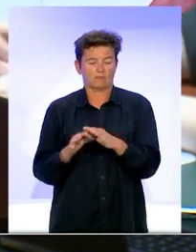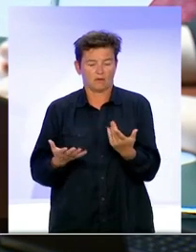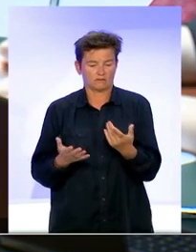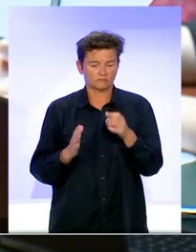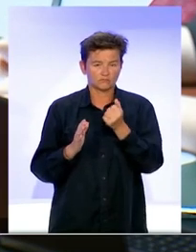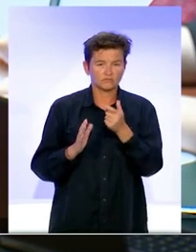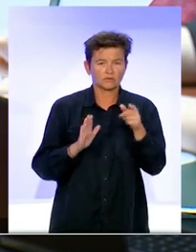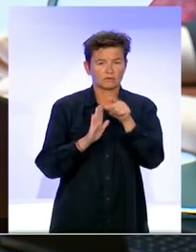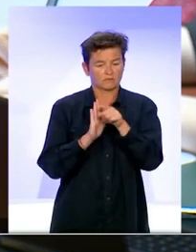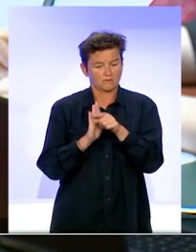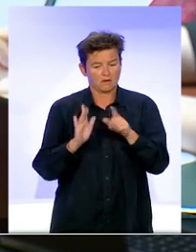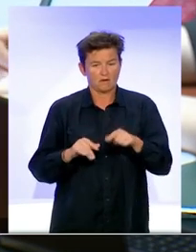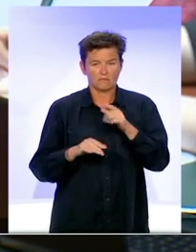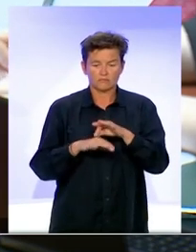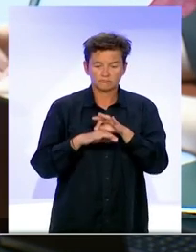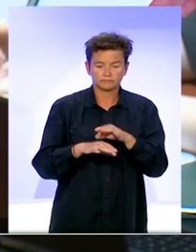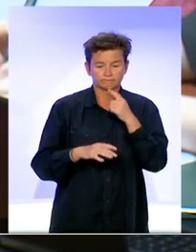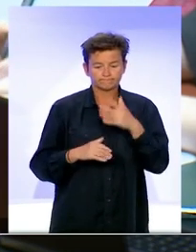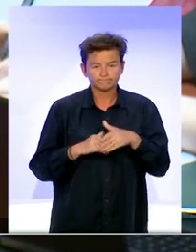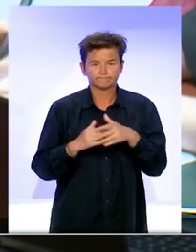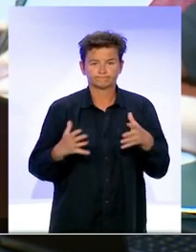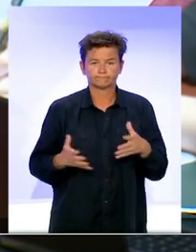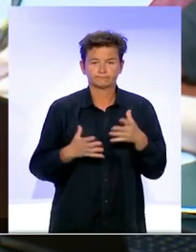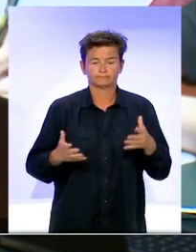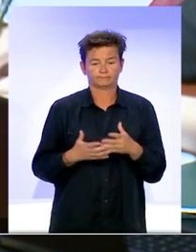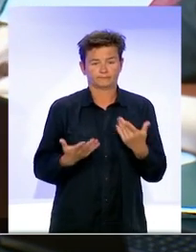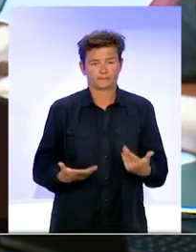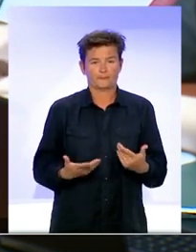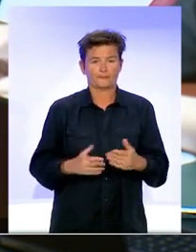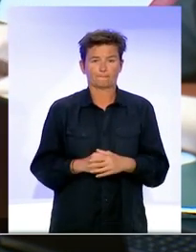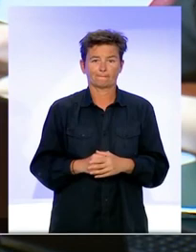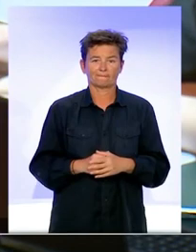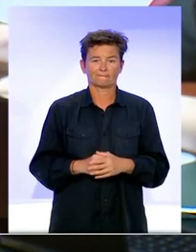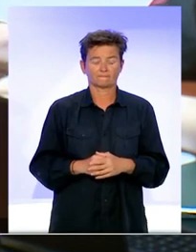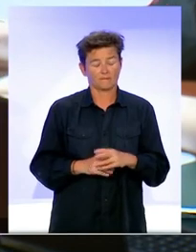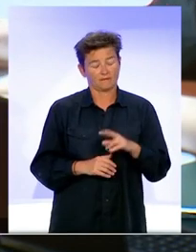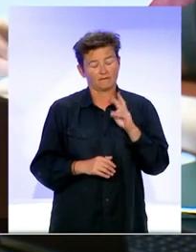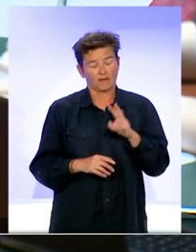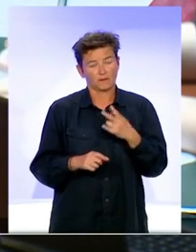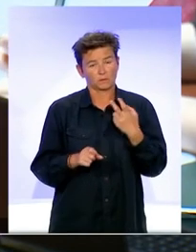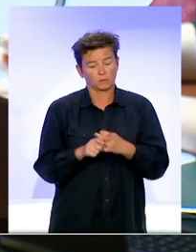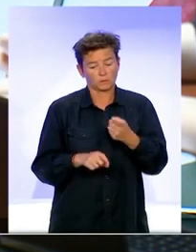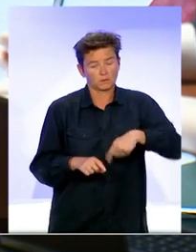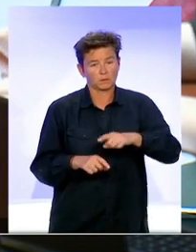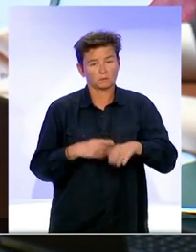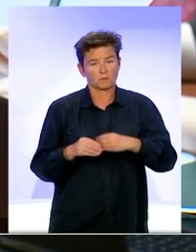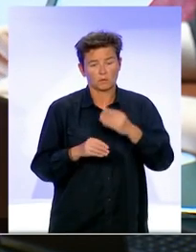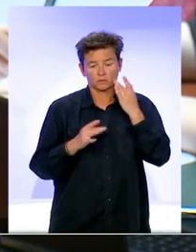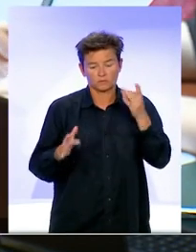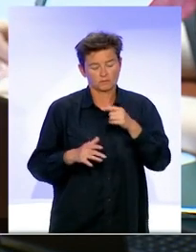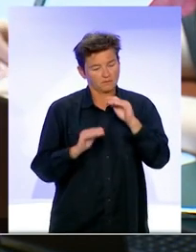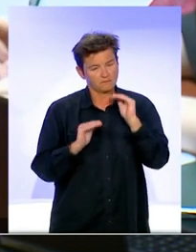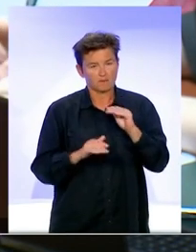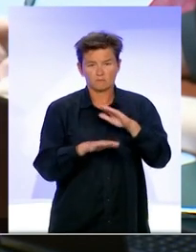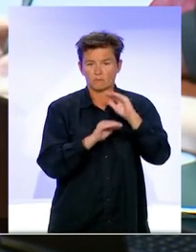et d'accompagnement à la reprise pour permettre à ce secteur si durement touché de pouvoir être